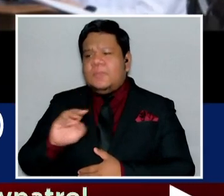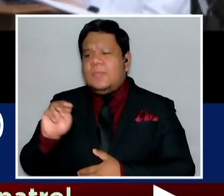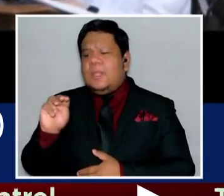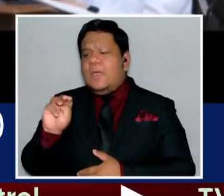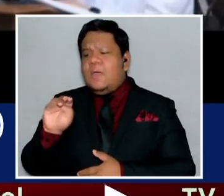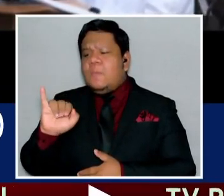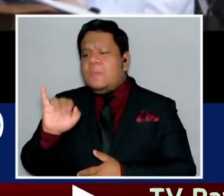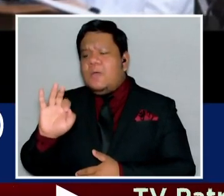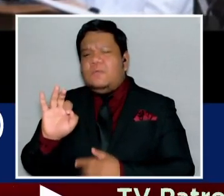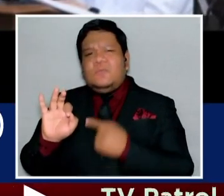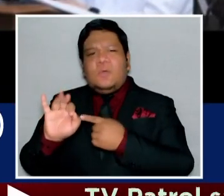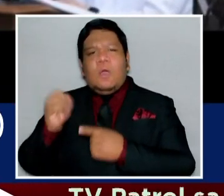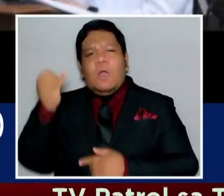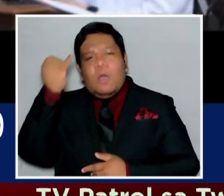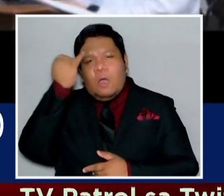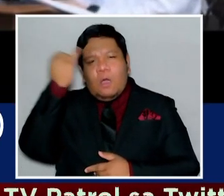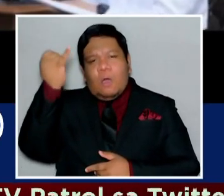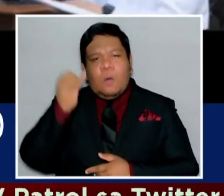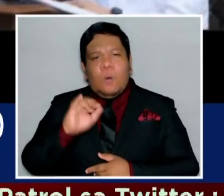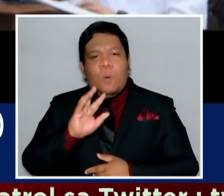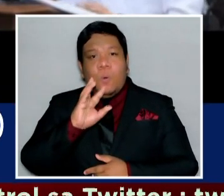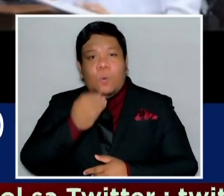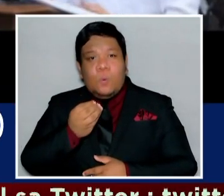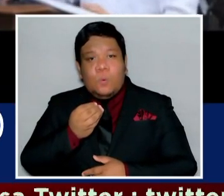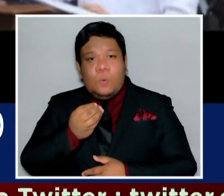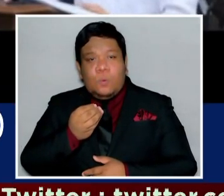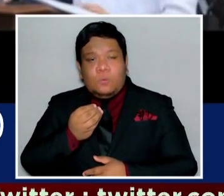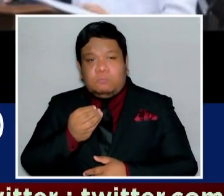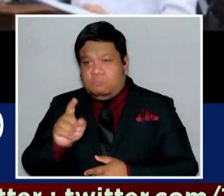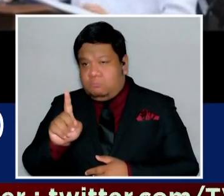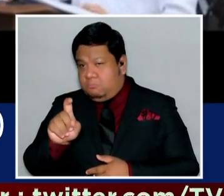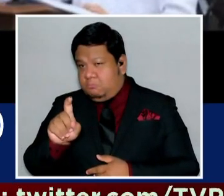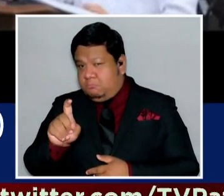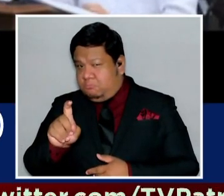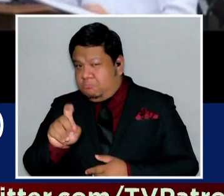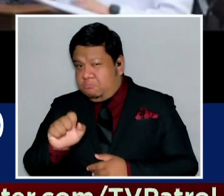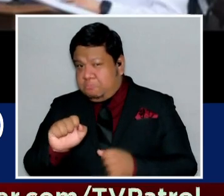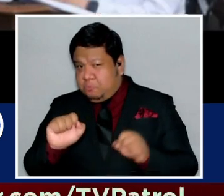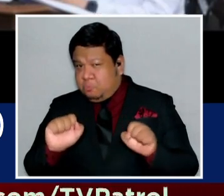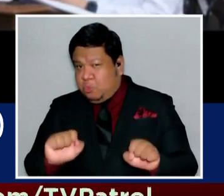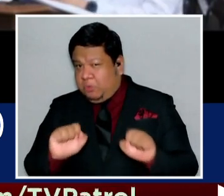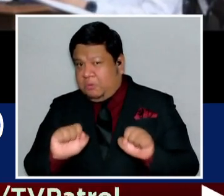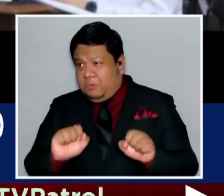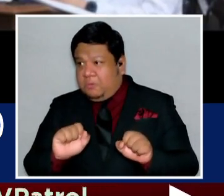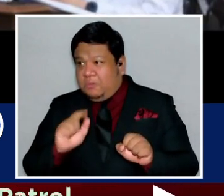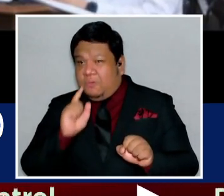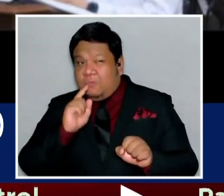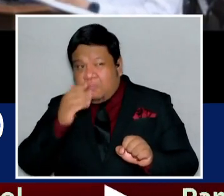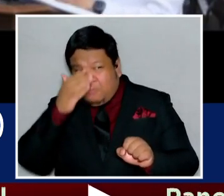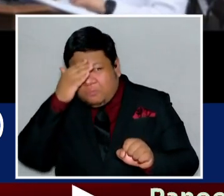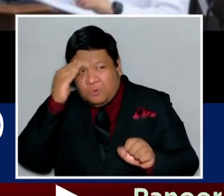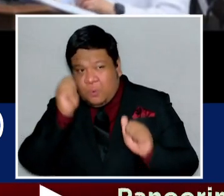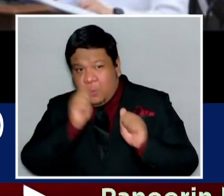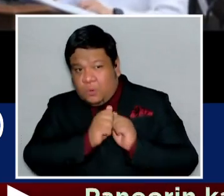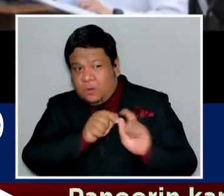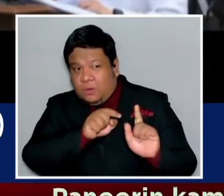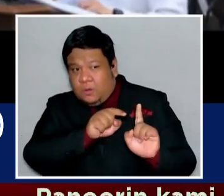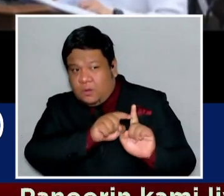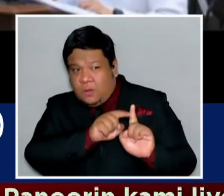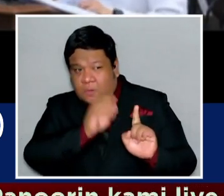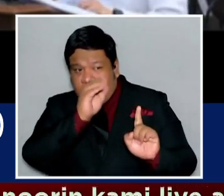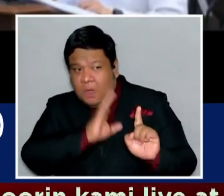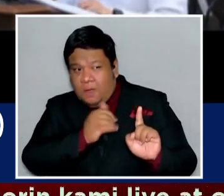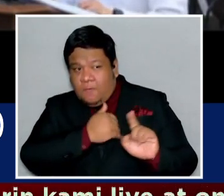ito? Is it possible that we are doing this as a favor to a businessman who has access to the ears